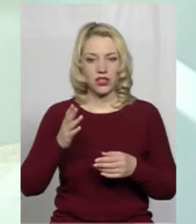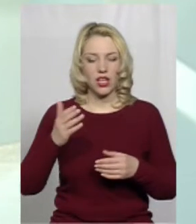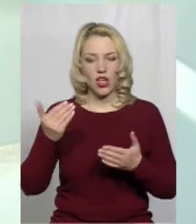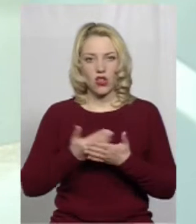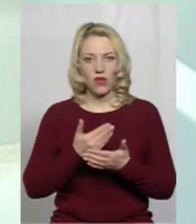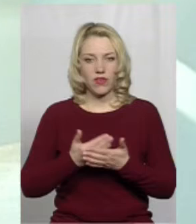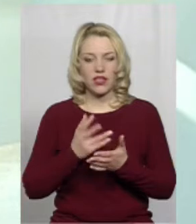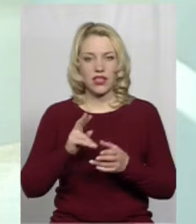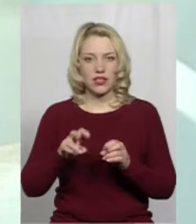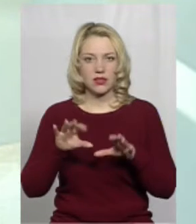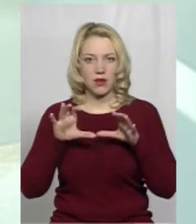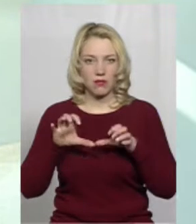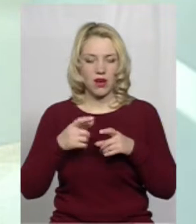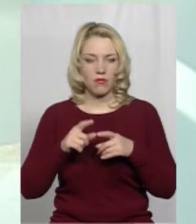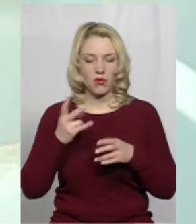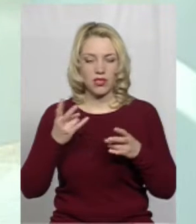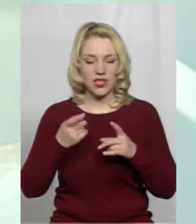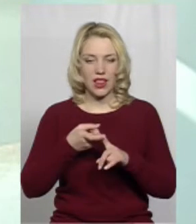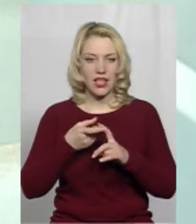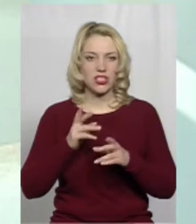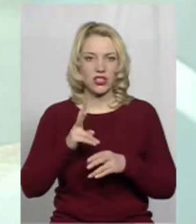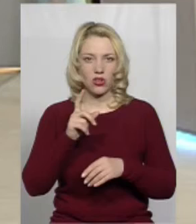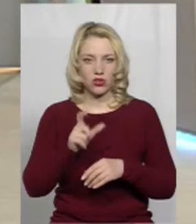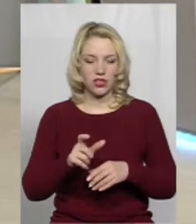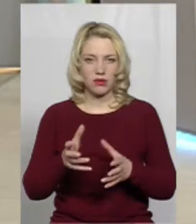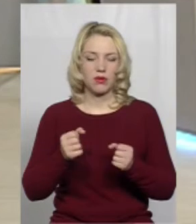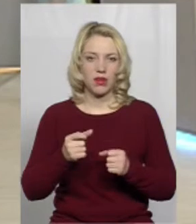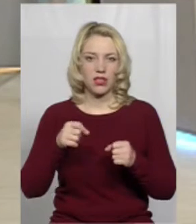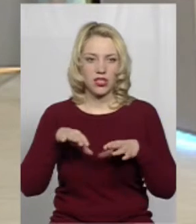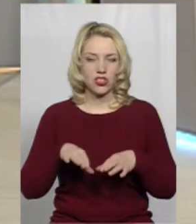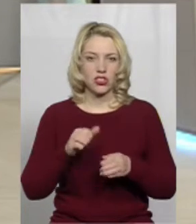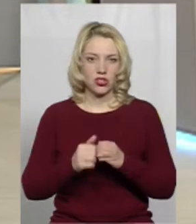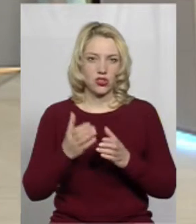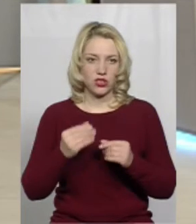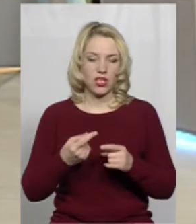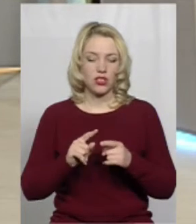ми їх сприймаємо, залежить, як людина приймає рішення щоденні. Тому саме ці